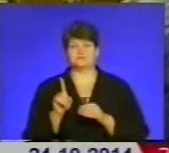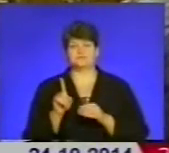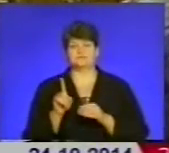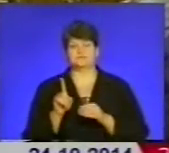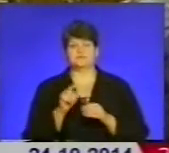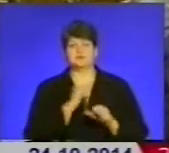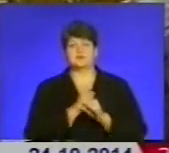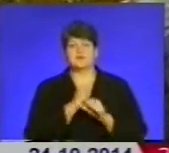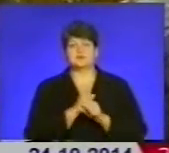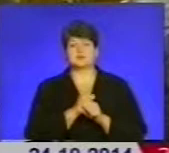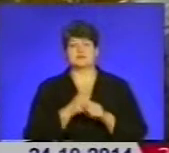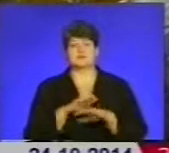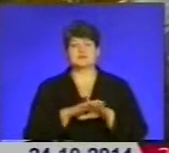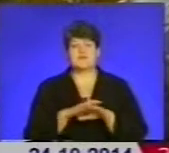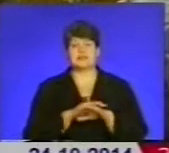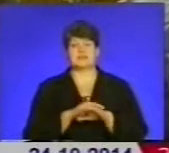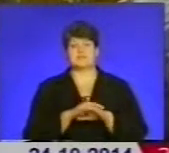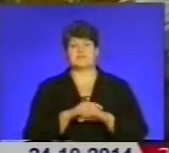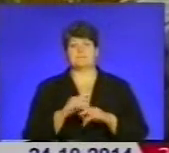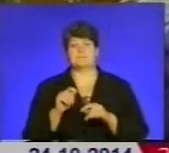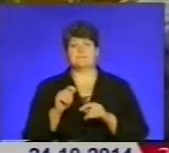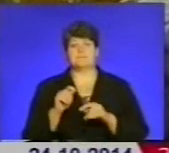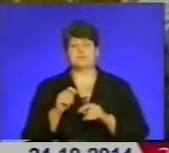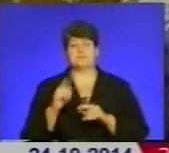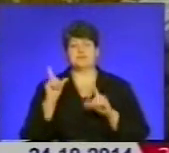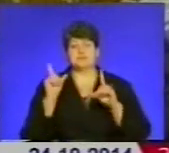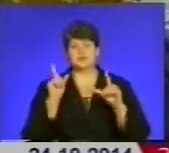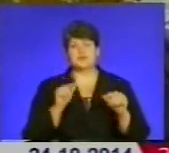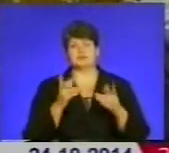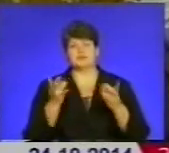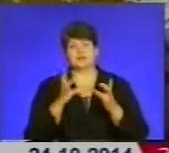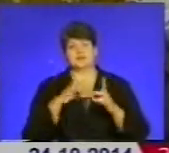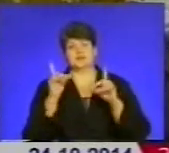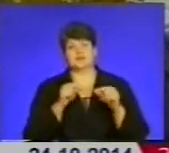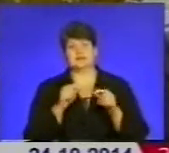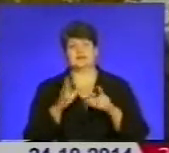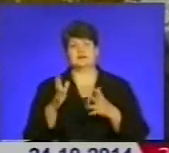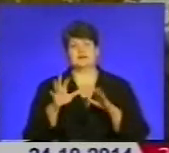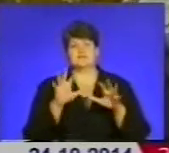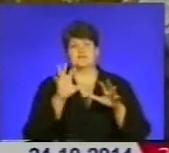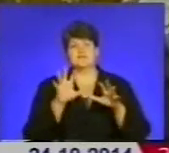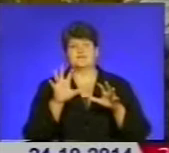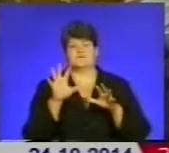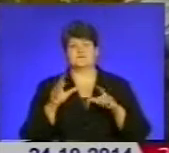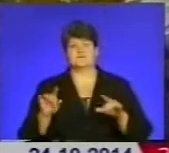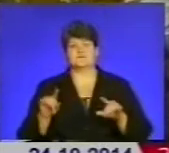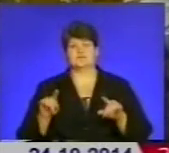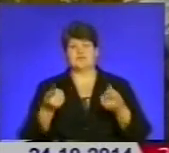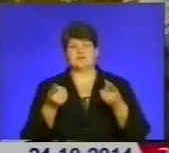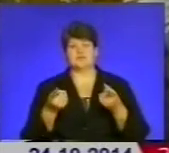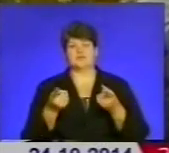праці з населенням, патрулювання, що треба було, виїжджали на зачистку. Відловлювали тих, як кажуть,